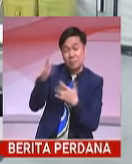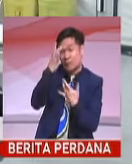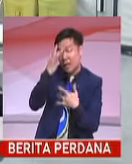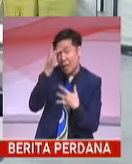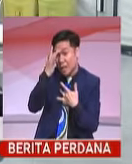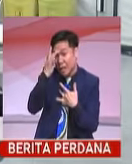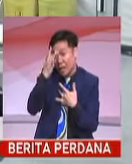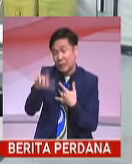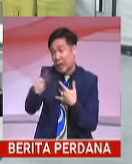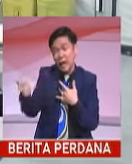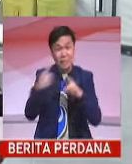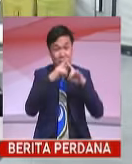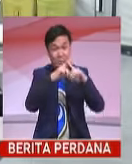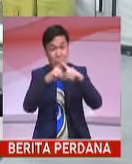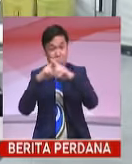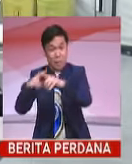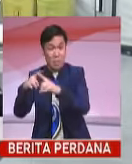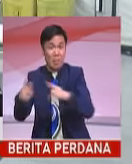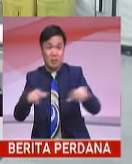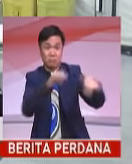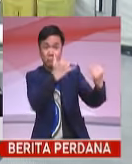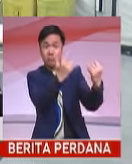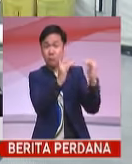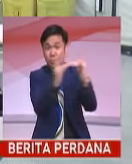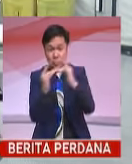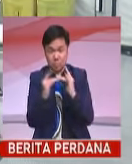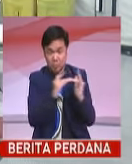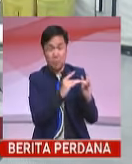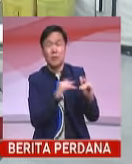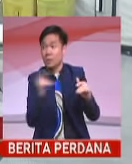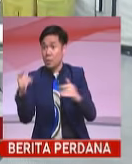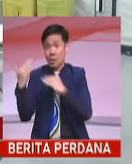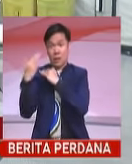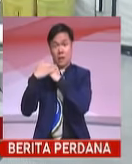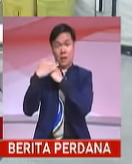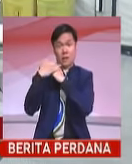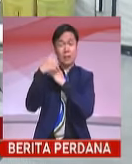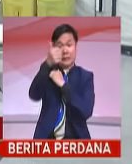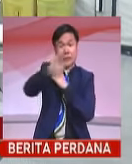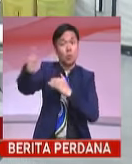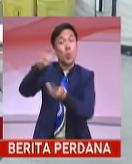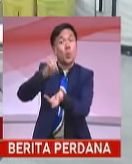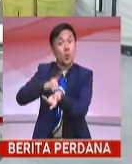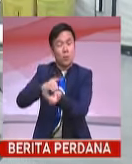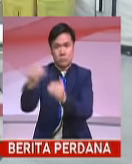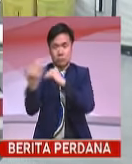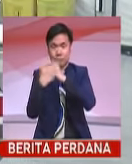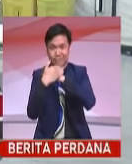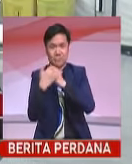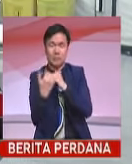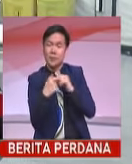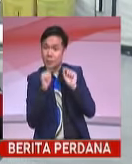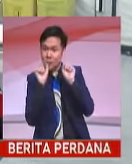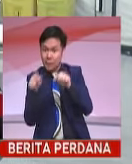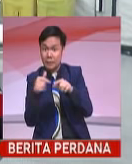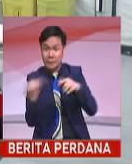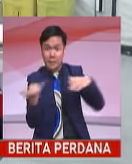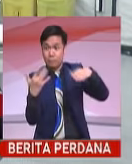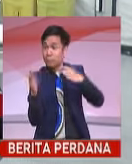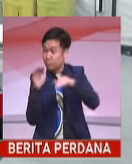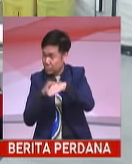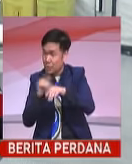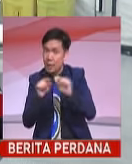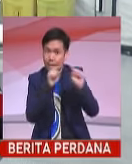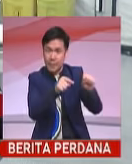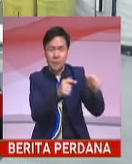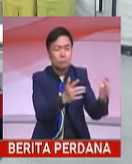daripada hall-hall yang ada. MO diorang akan call kita melalui MO yang in charge di sini dan kita akan activatekan staff kita